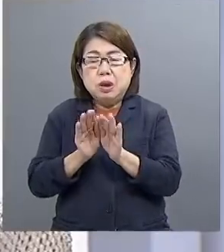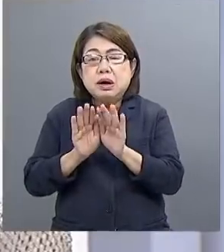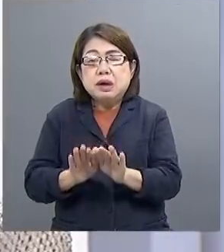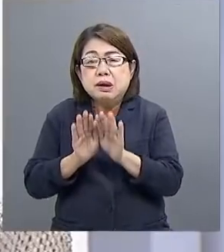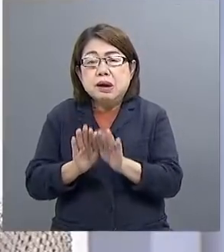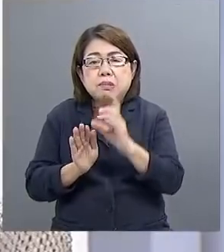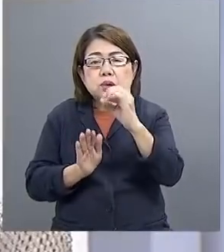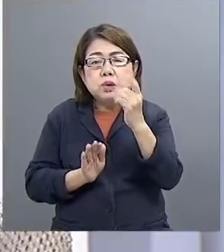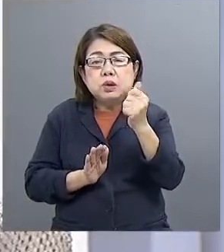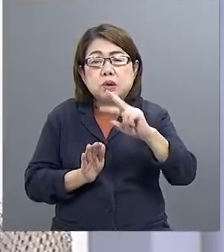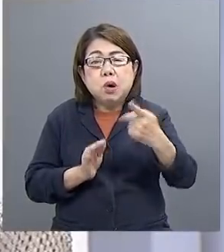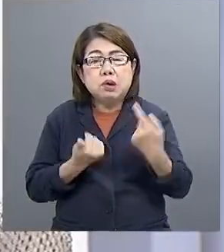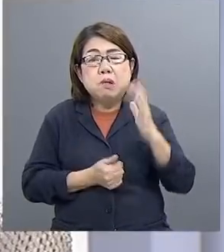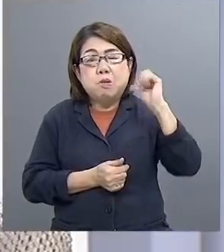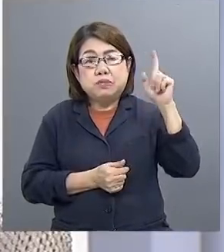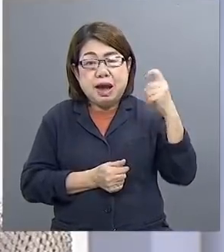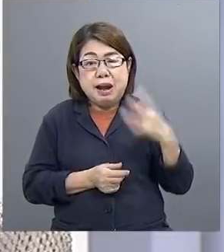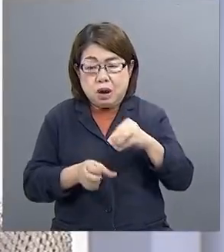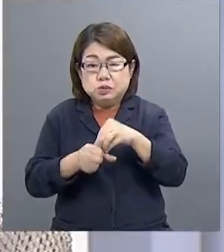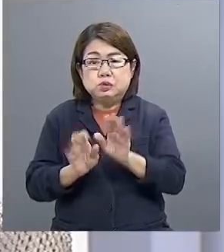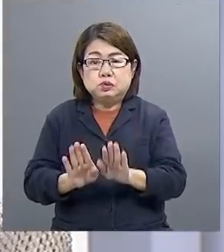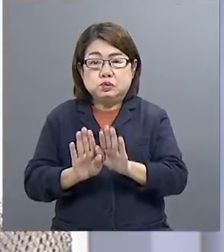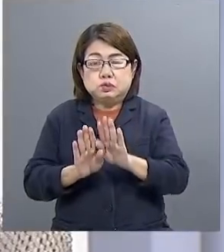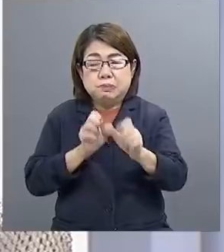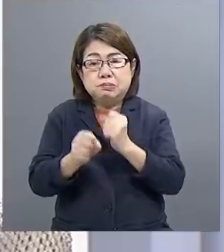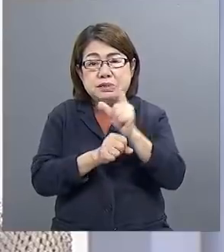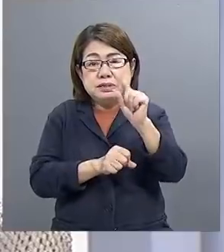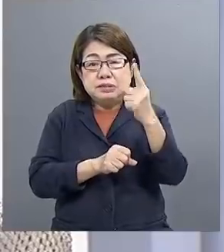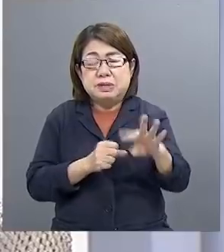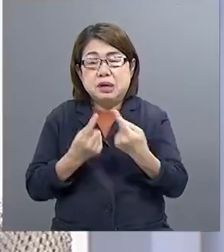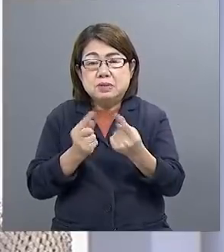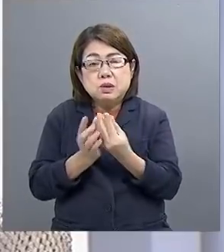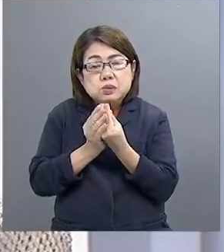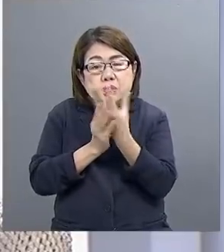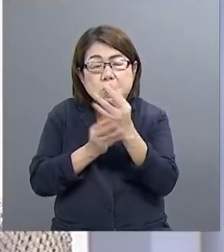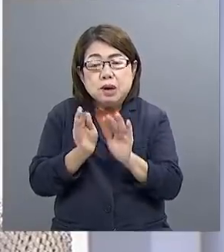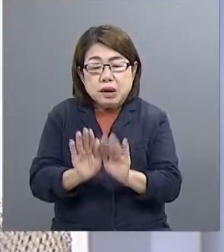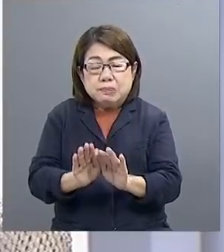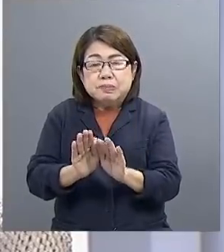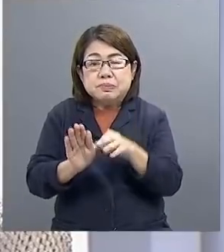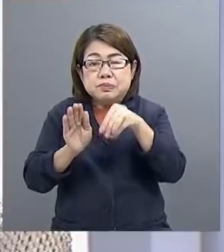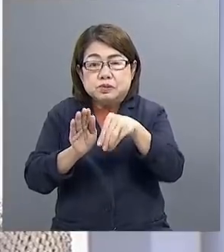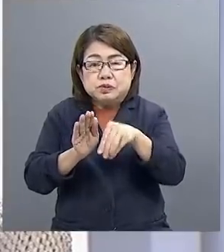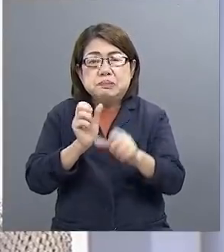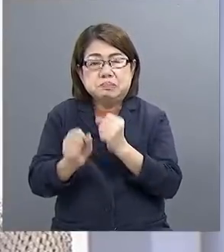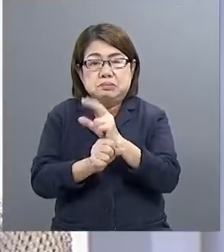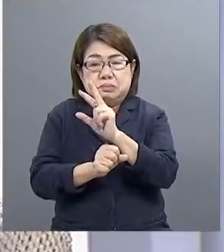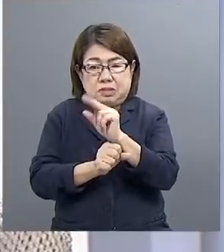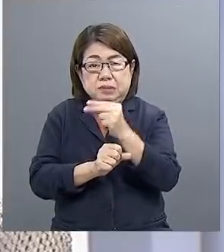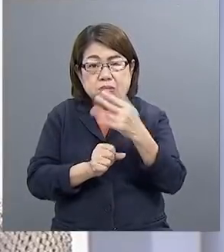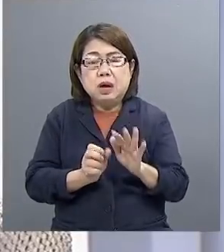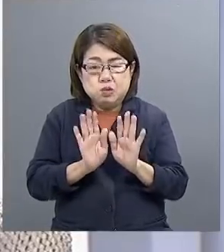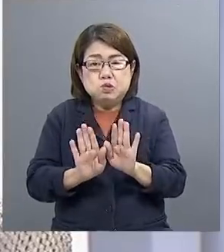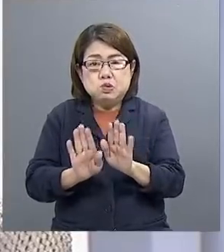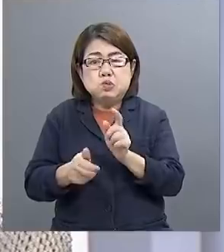แล้วนะนั่งอยู่ไง 20กว่าปีแต่ว่าตัวช่วงที่ดอกเอาไว้นี้น่าจะประมาณ 30กว่าปีละครับทุกวันเลี้ยงอยู่เลยครับเป็นสิ่ง